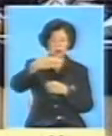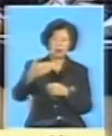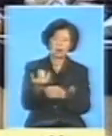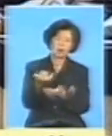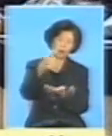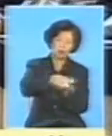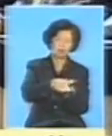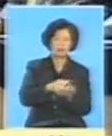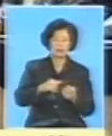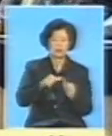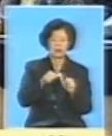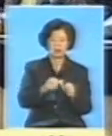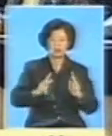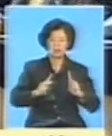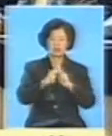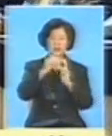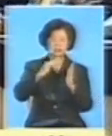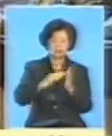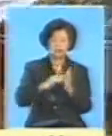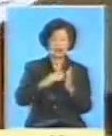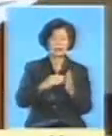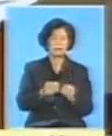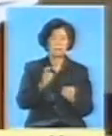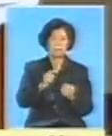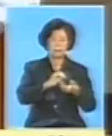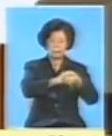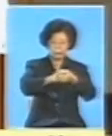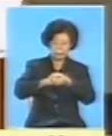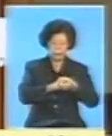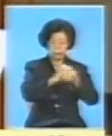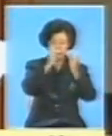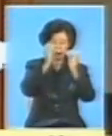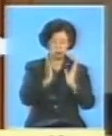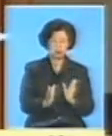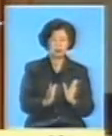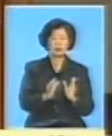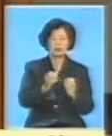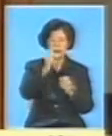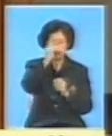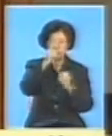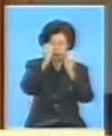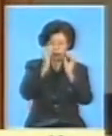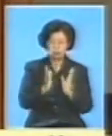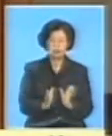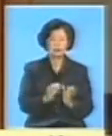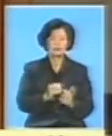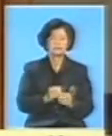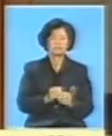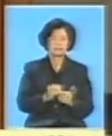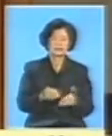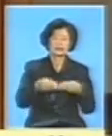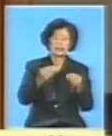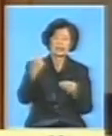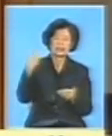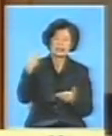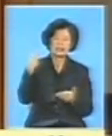ระทรวงศึกษาแล้วหลายกระทรวงต้องสร้างความผูกพันระหว่างครูกับลูกศิษย์นะฮะให้ได้เคารพกตัญญูให้เกียรติแม้ไม่ใช่ให้เกียรติแต่ครู